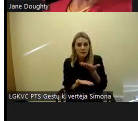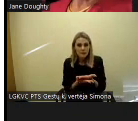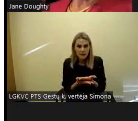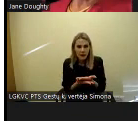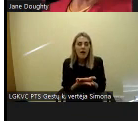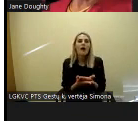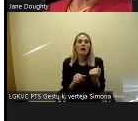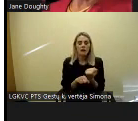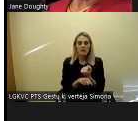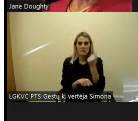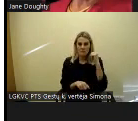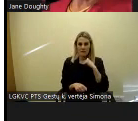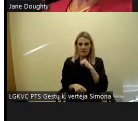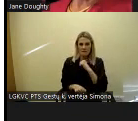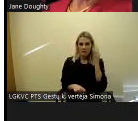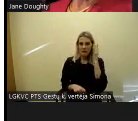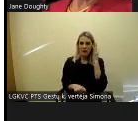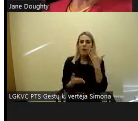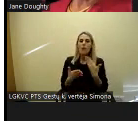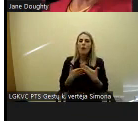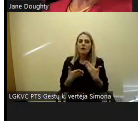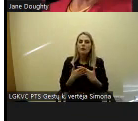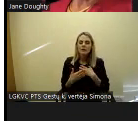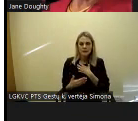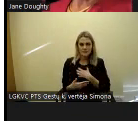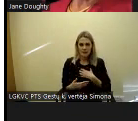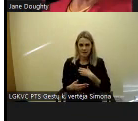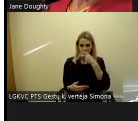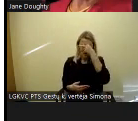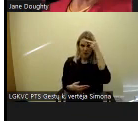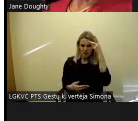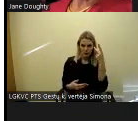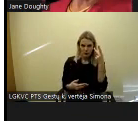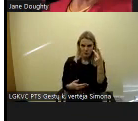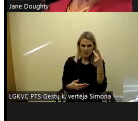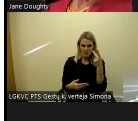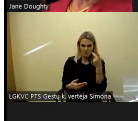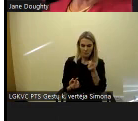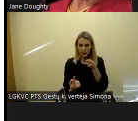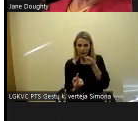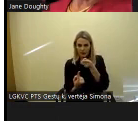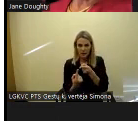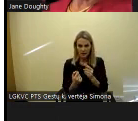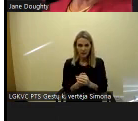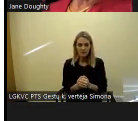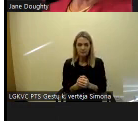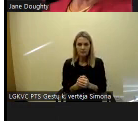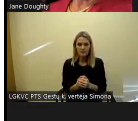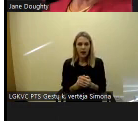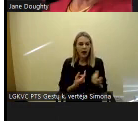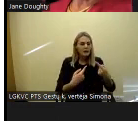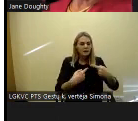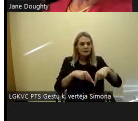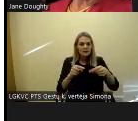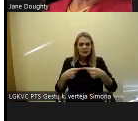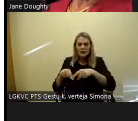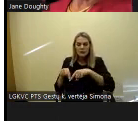svarbios sėkmingai reformai Lietuvoje. Kokios yra tos sritys, kurios tikrai labai